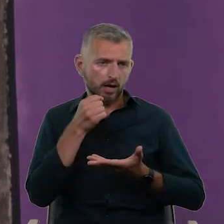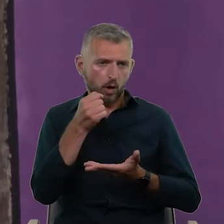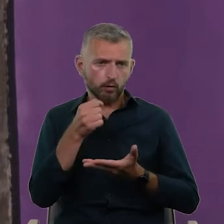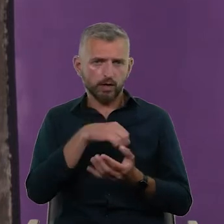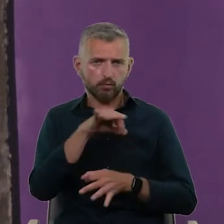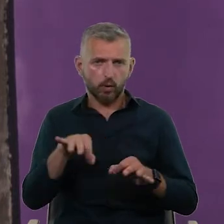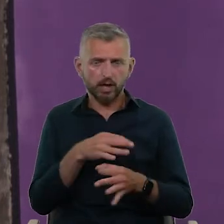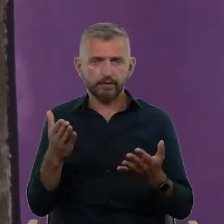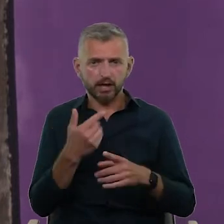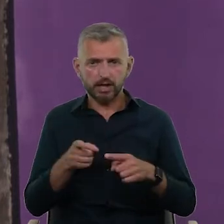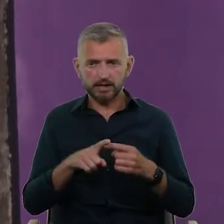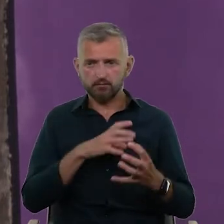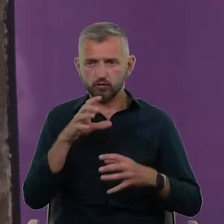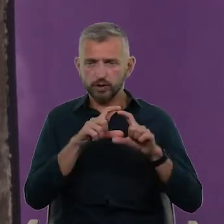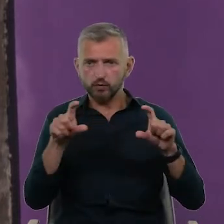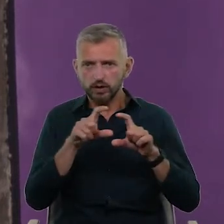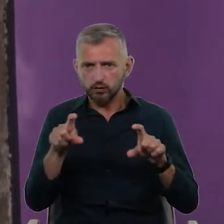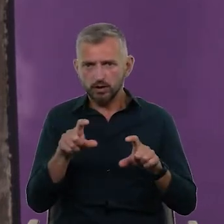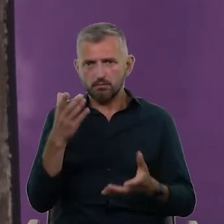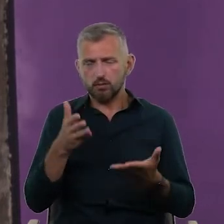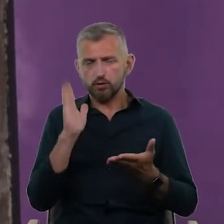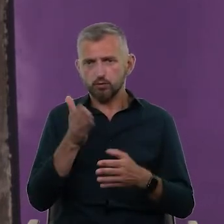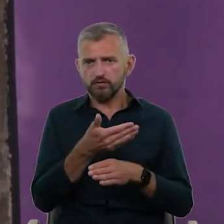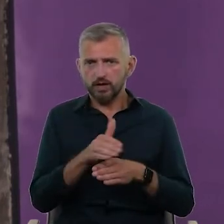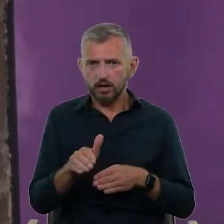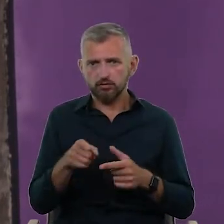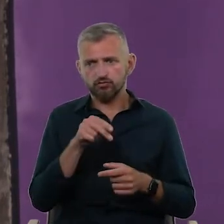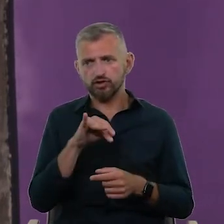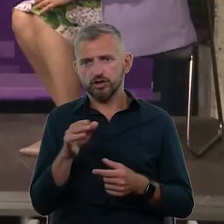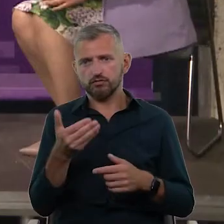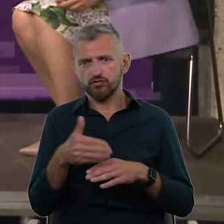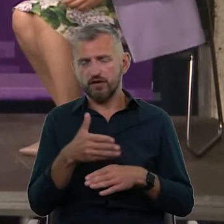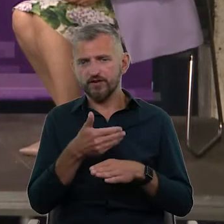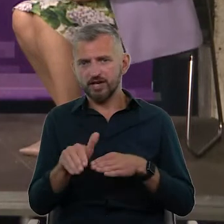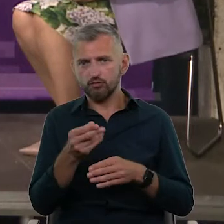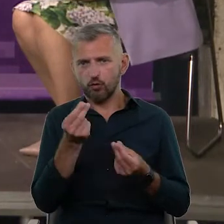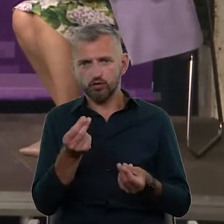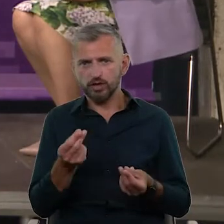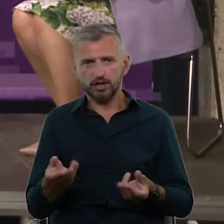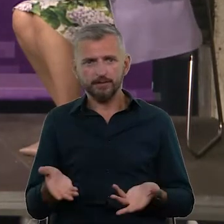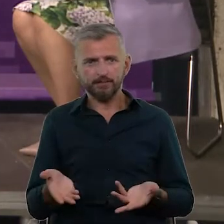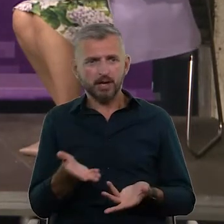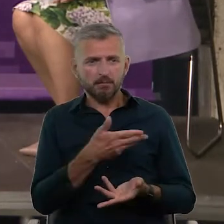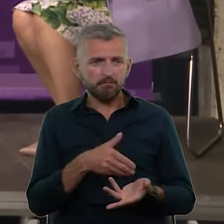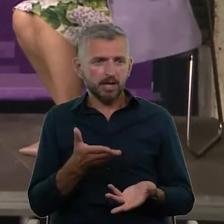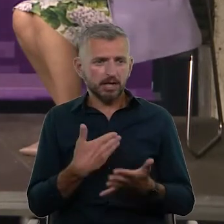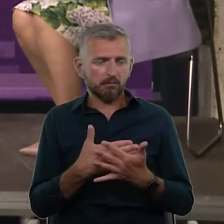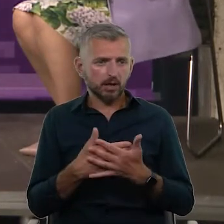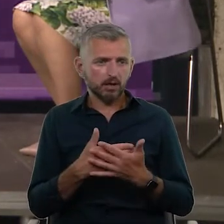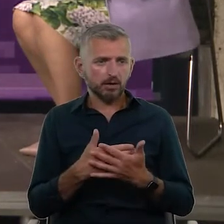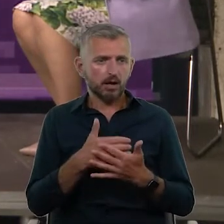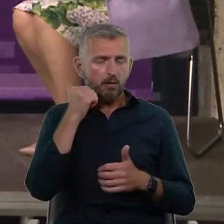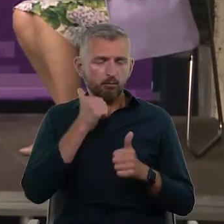проєктів, які на це міжнародні інституції там, мабуть, будуть виділяти чи вже виділяють якісь кошти. Але ми наприклад, в